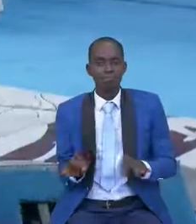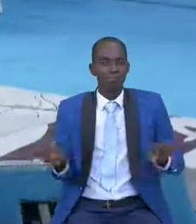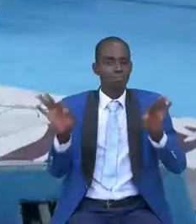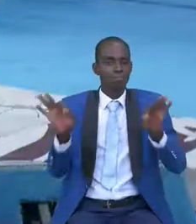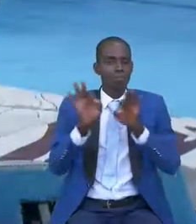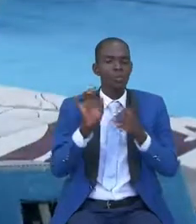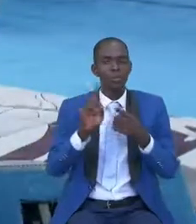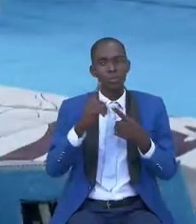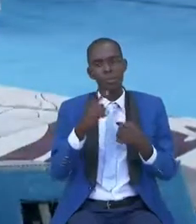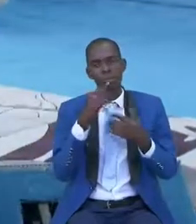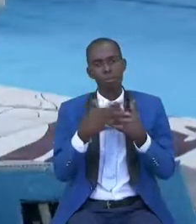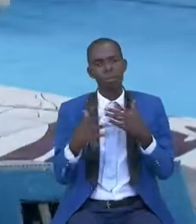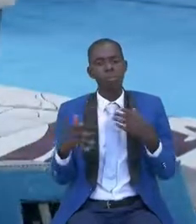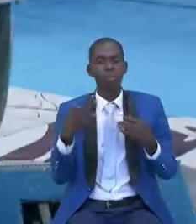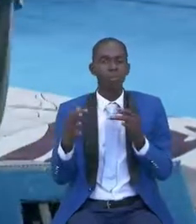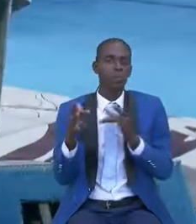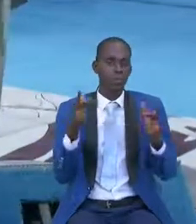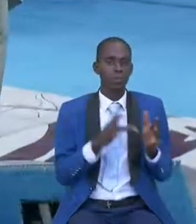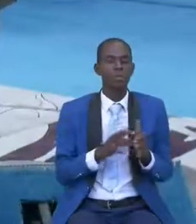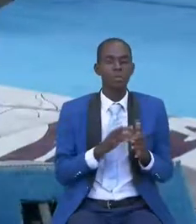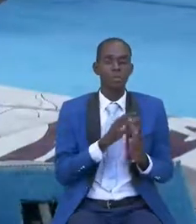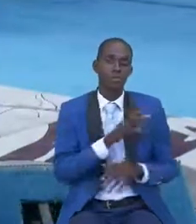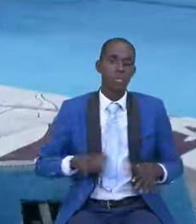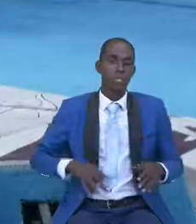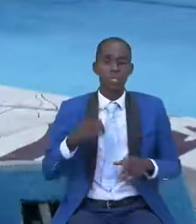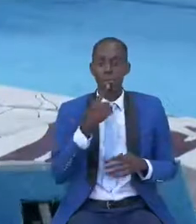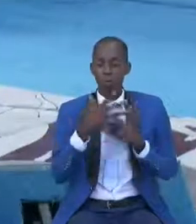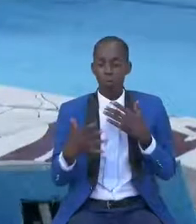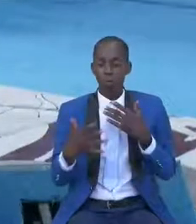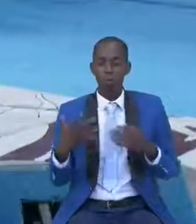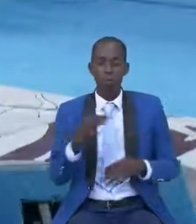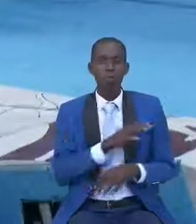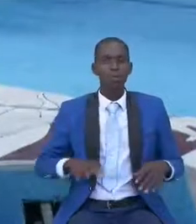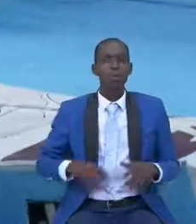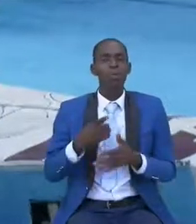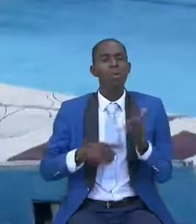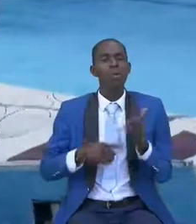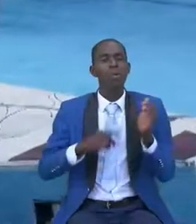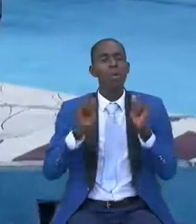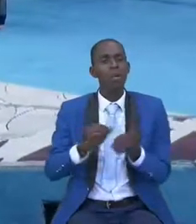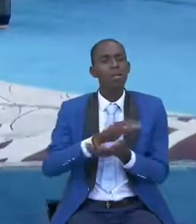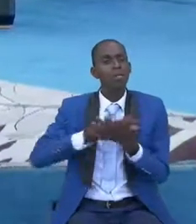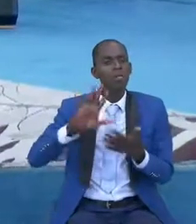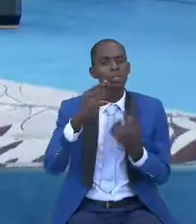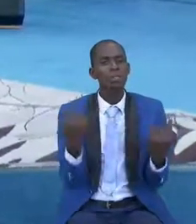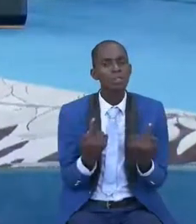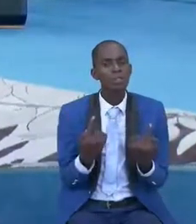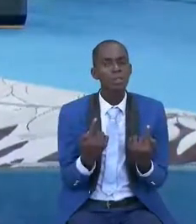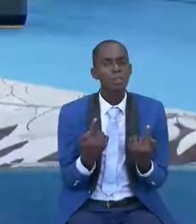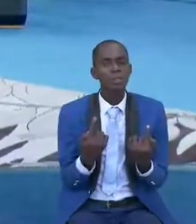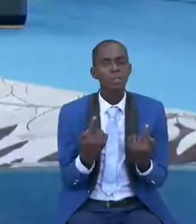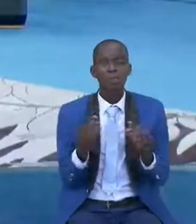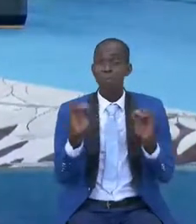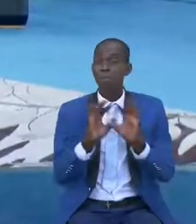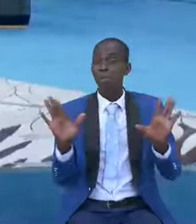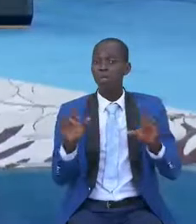n'ajouteront aucune valeur au sang de Jésus-Christ. Le sang de Christ, qu'est-ce